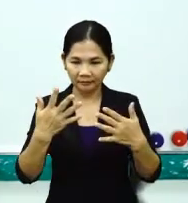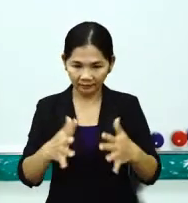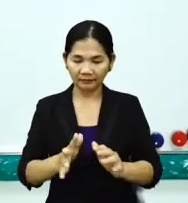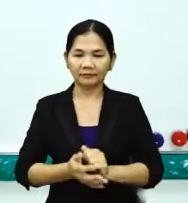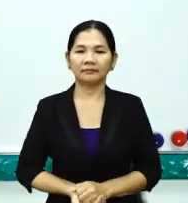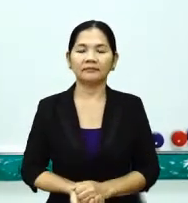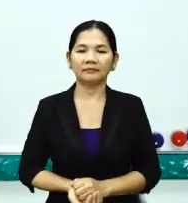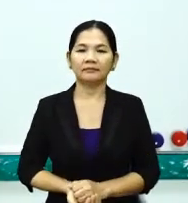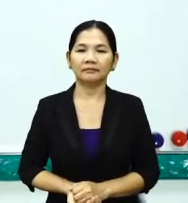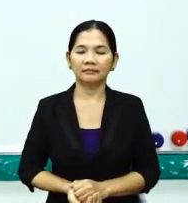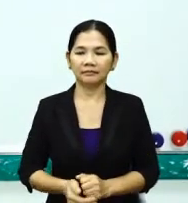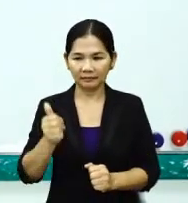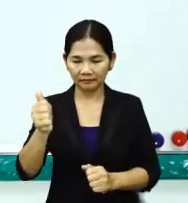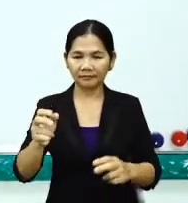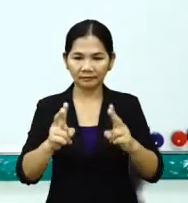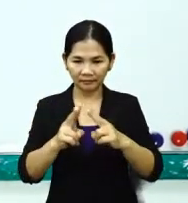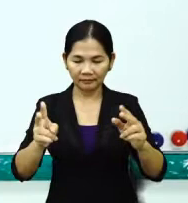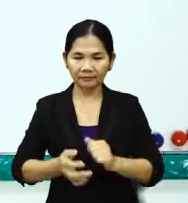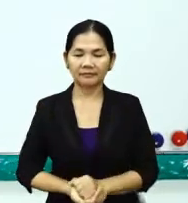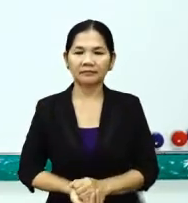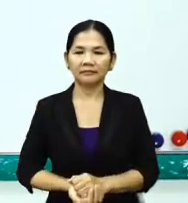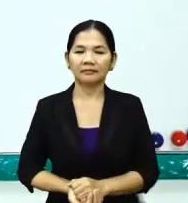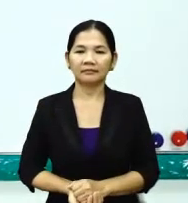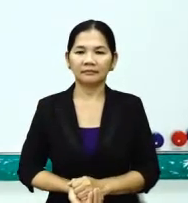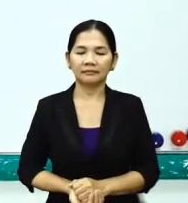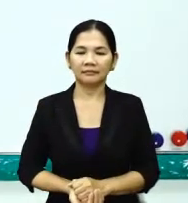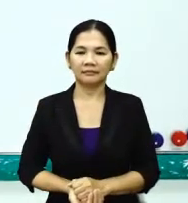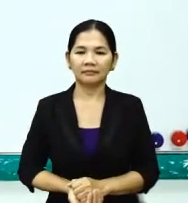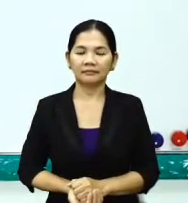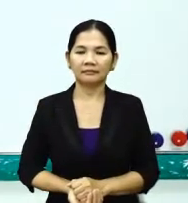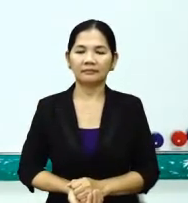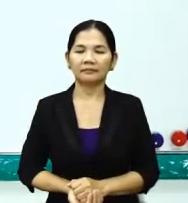con Chà, là ổn nè